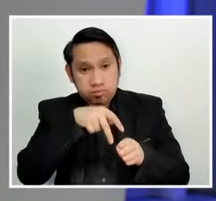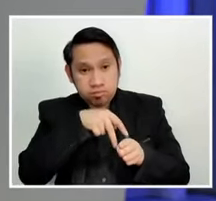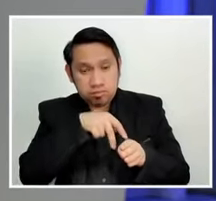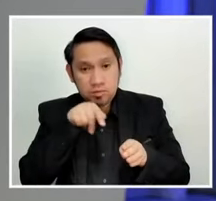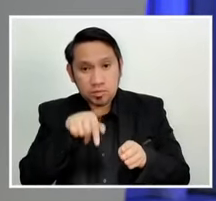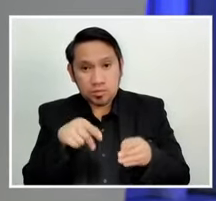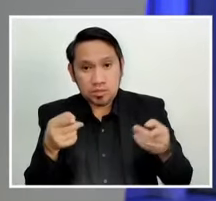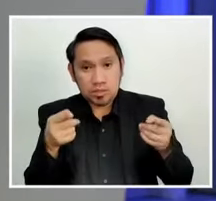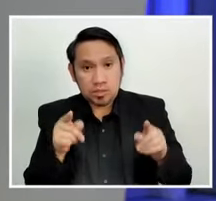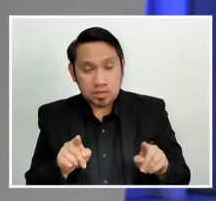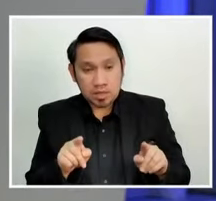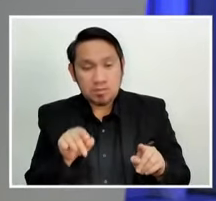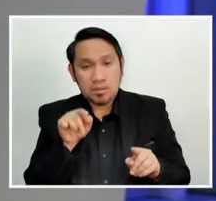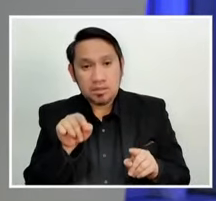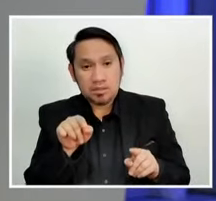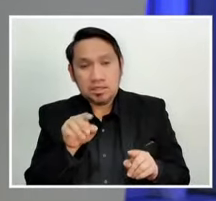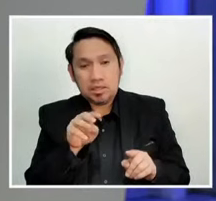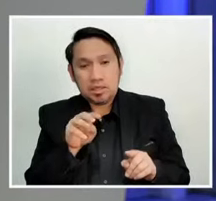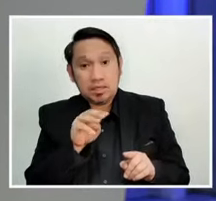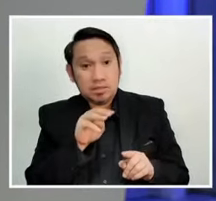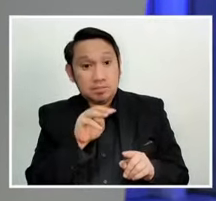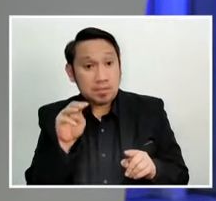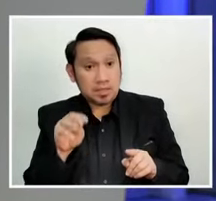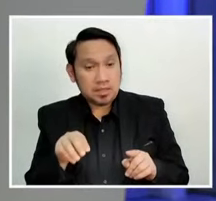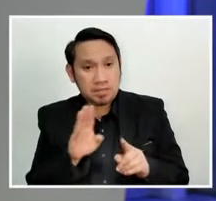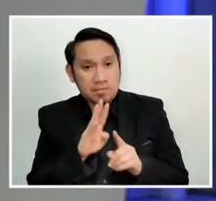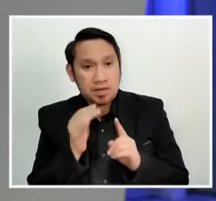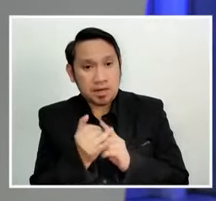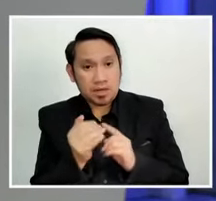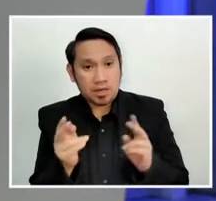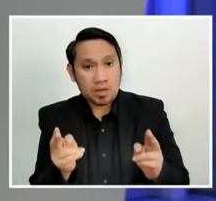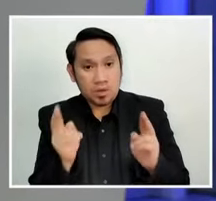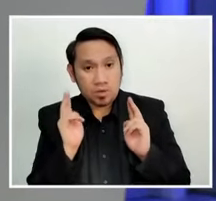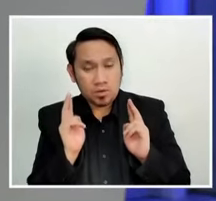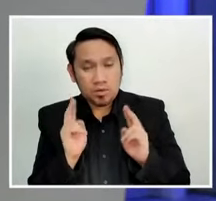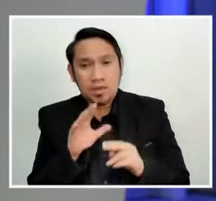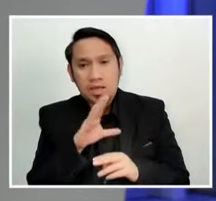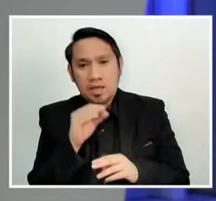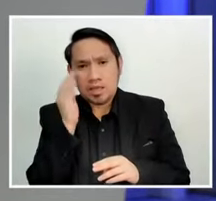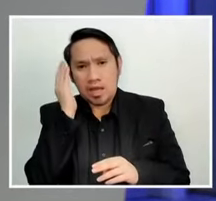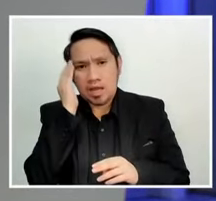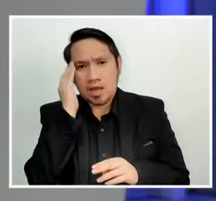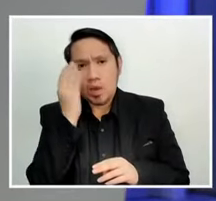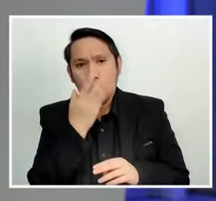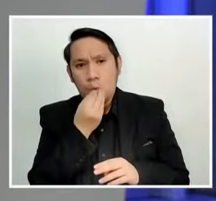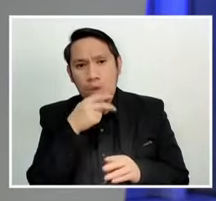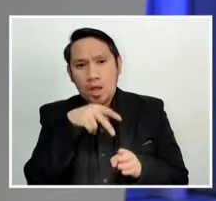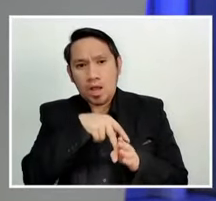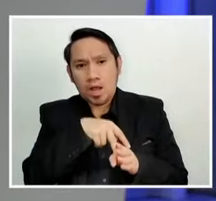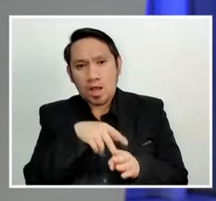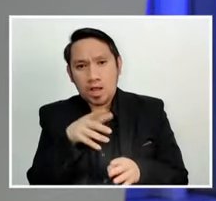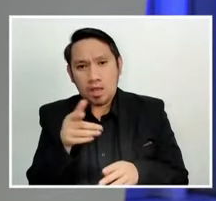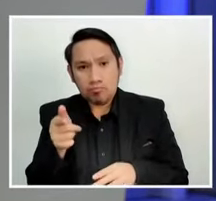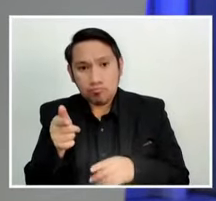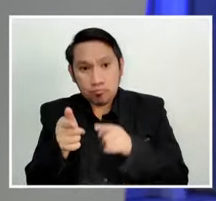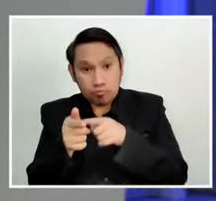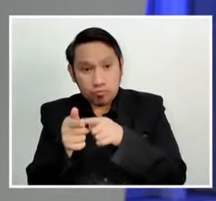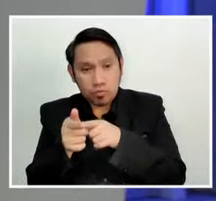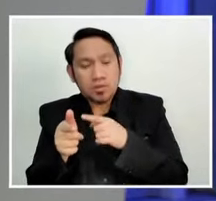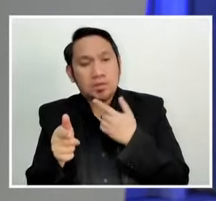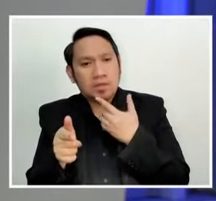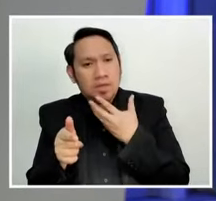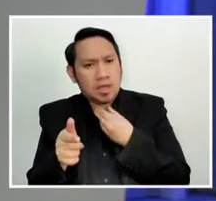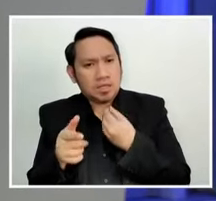Maynila. Tukoy na ng pulisya kung sino ang nakaangkas sa motor na nanutok ng baril at tumangay ng mga cellphone